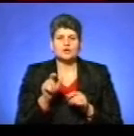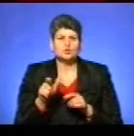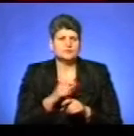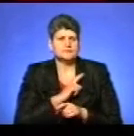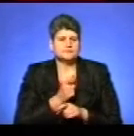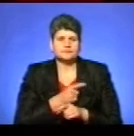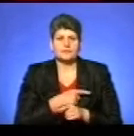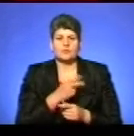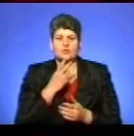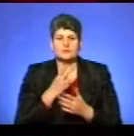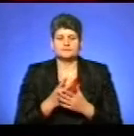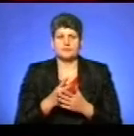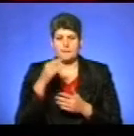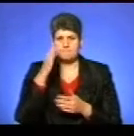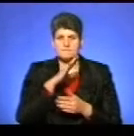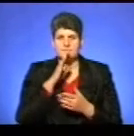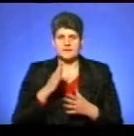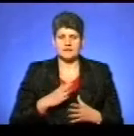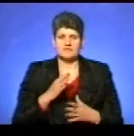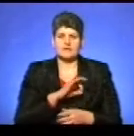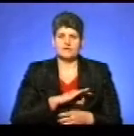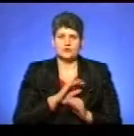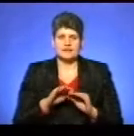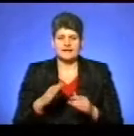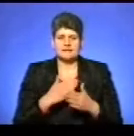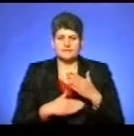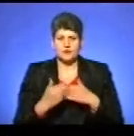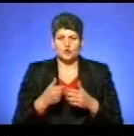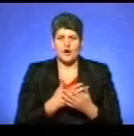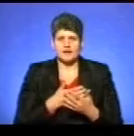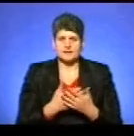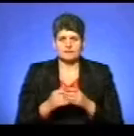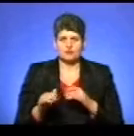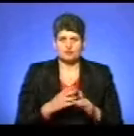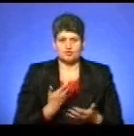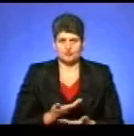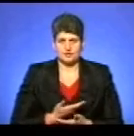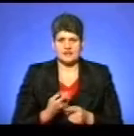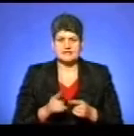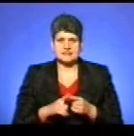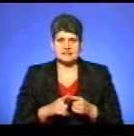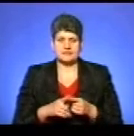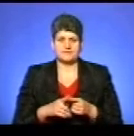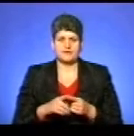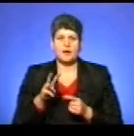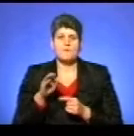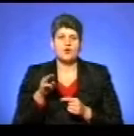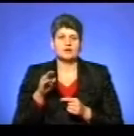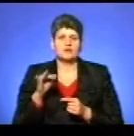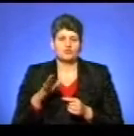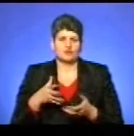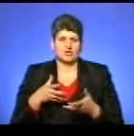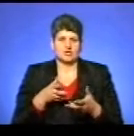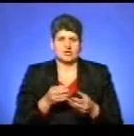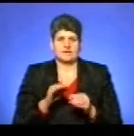меті мотивувати батьків, які виховують дітей з інвалідністю, до активного способу життя. Це мотивуючі відео, в першу чергу для